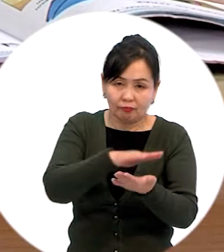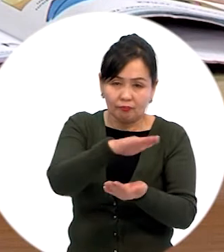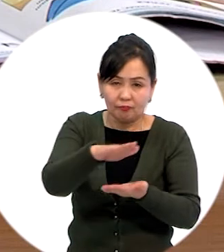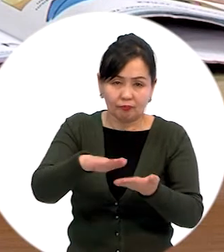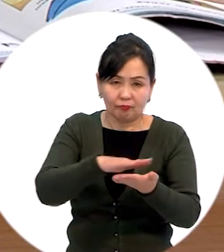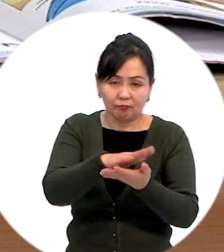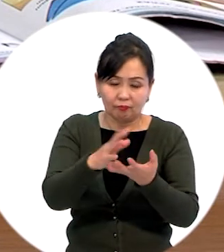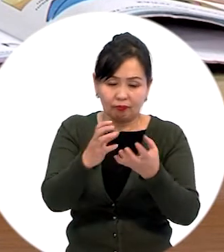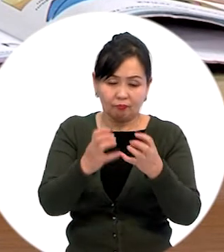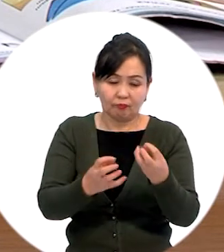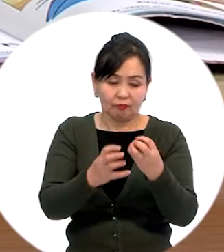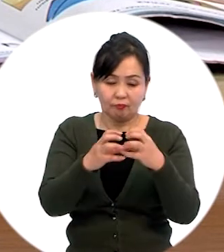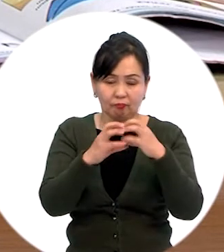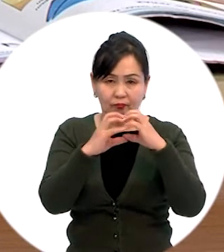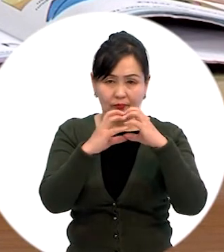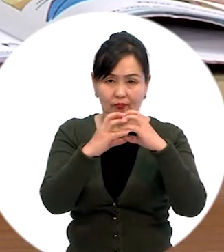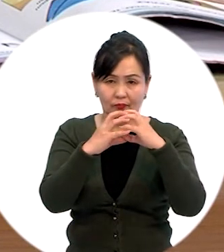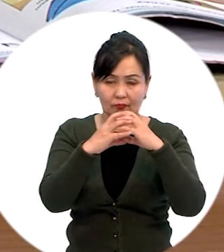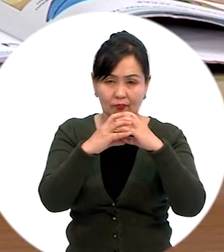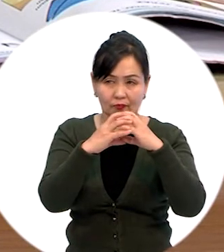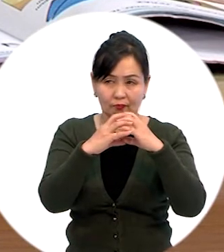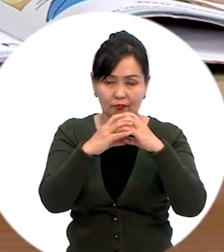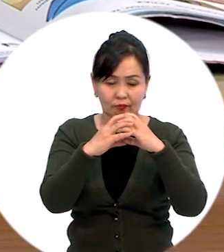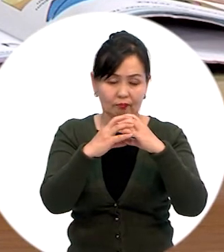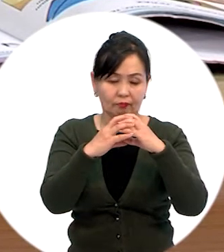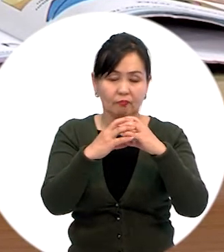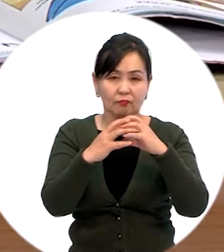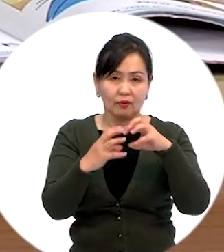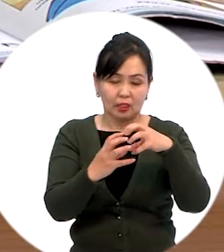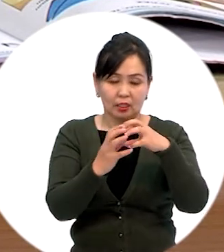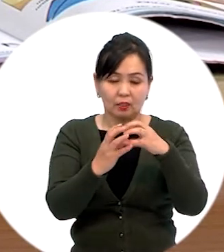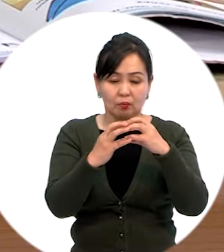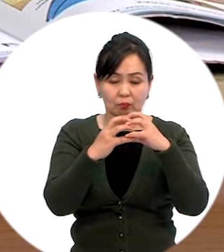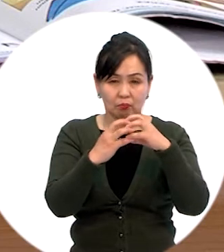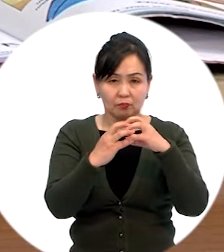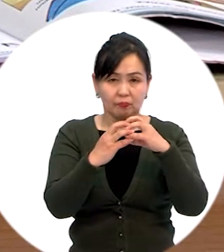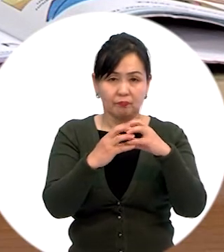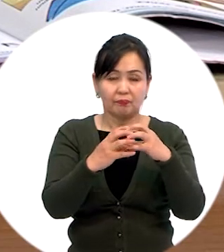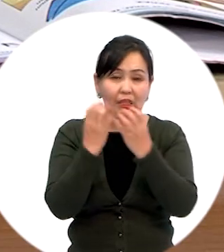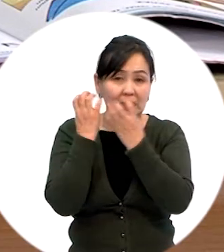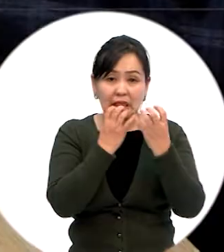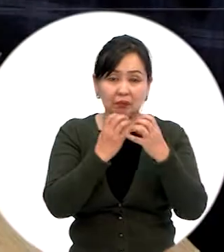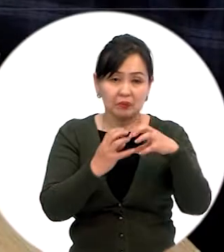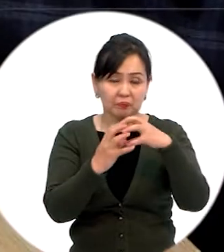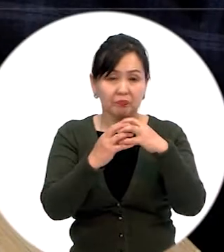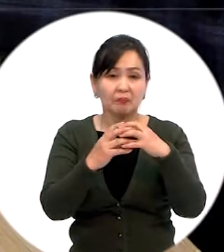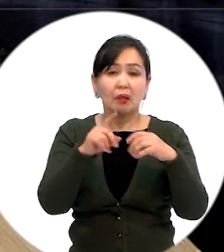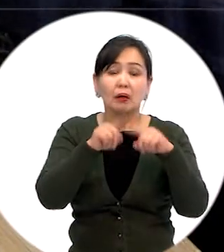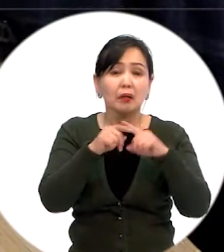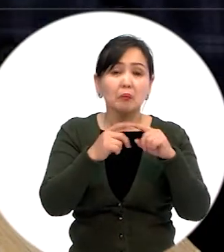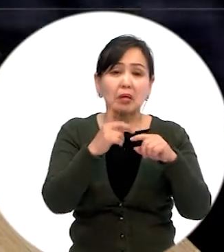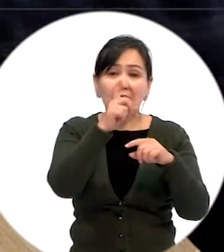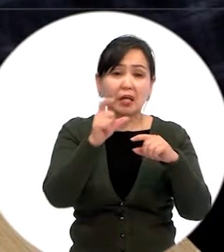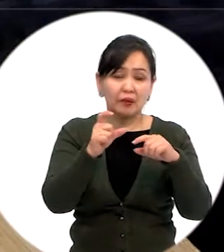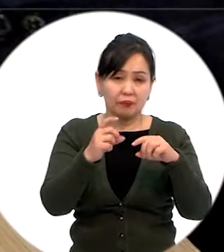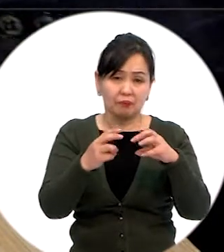За ингэж тарвс маань болмоллоо. За тарвс чин дээрээ ямар хийдэй гэдэг лээ хөөхтүүд ээ. Та бүхэн сайн мэдж байгаа. Арай хар